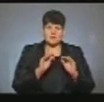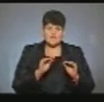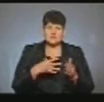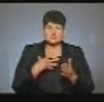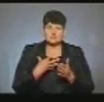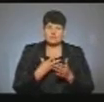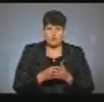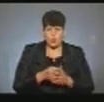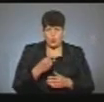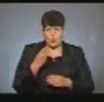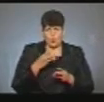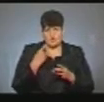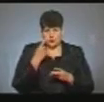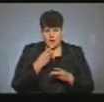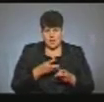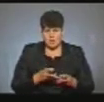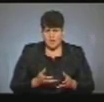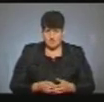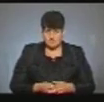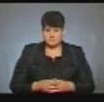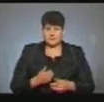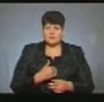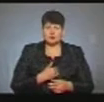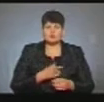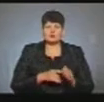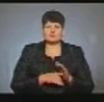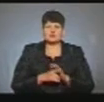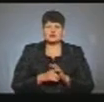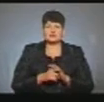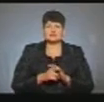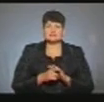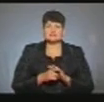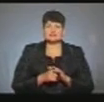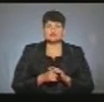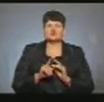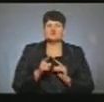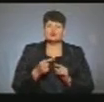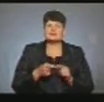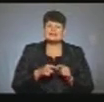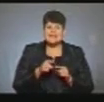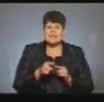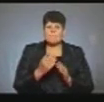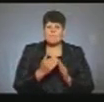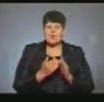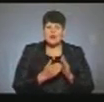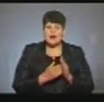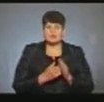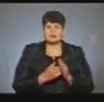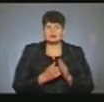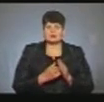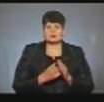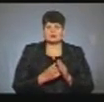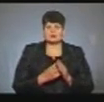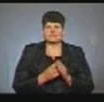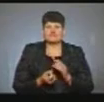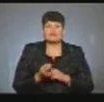опалення. Знову ж таки, я би хотів почати навіть з такого початку. Чому цей порядок виник? Чому його